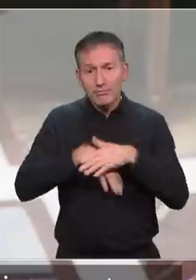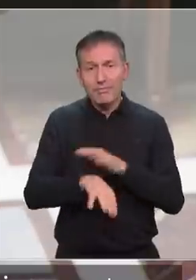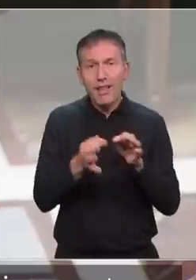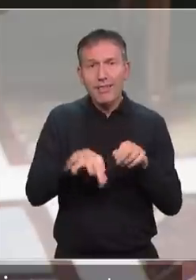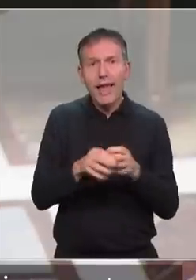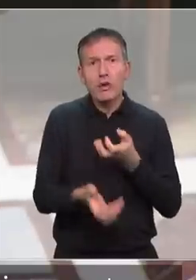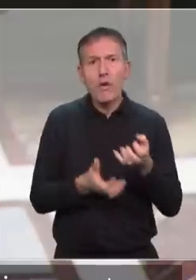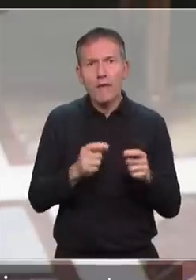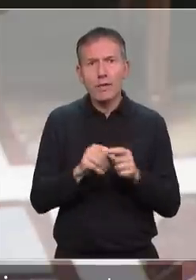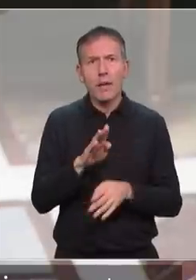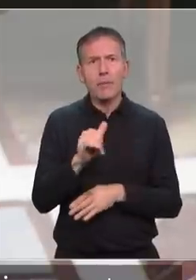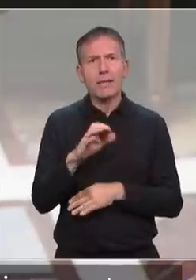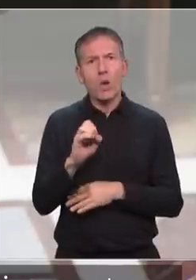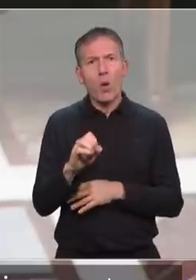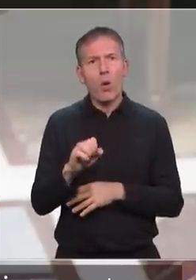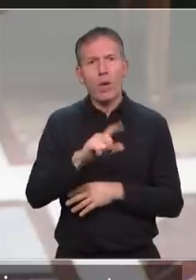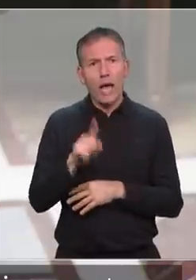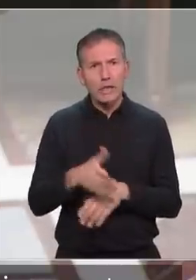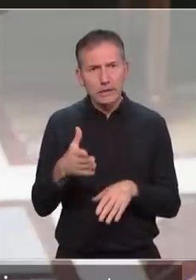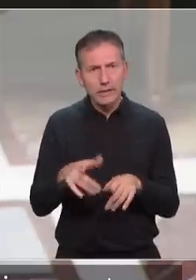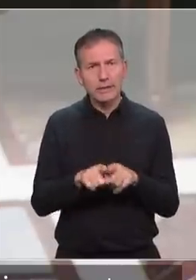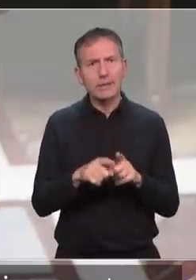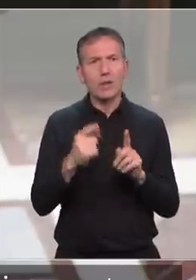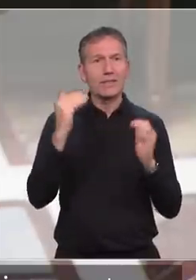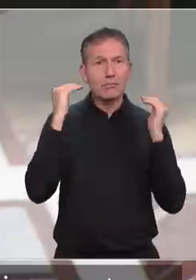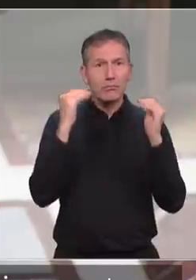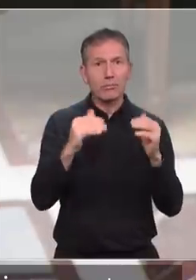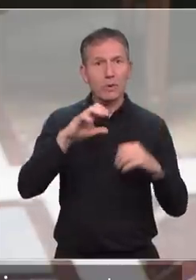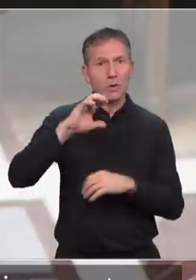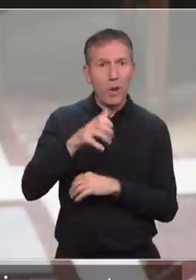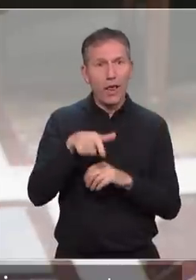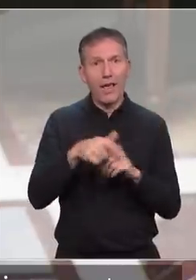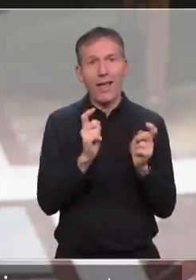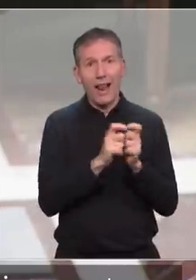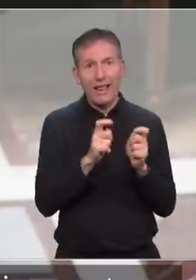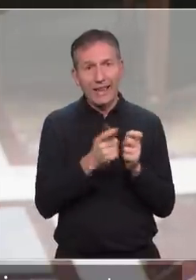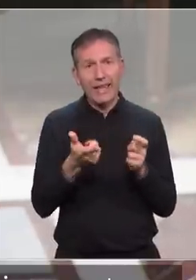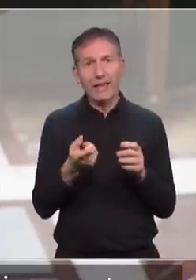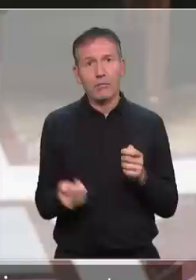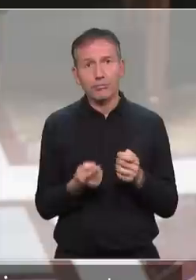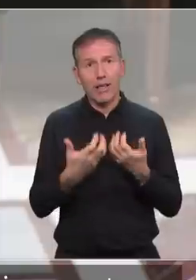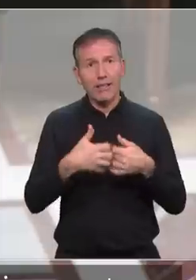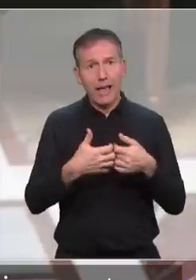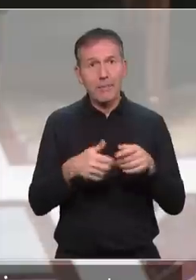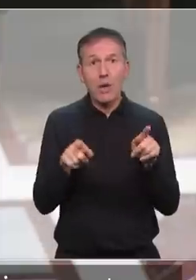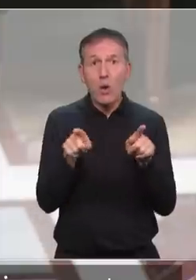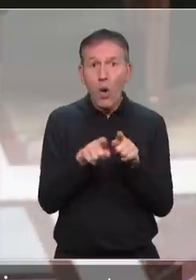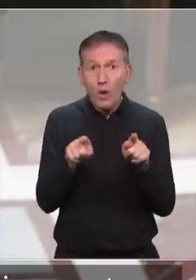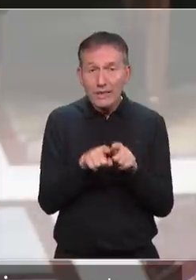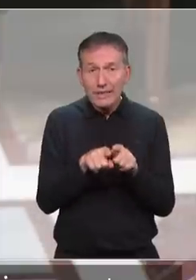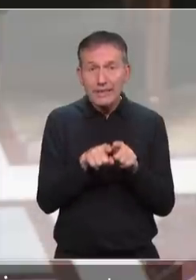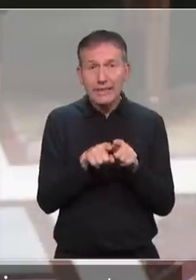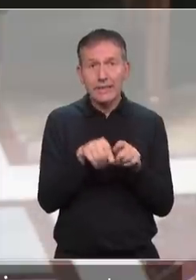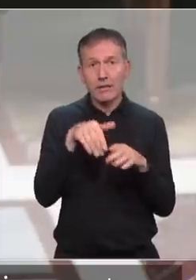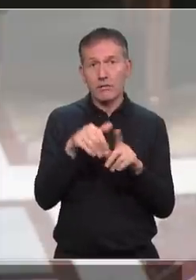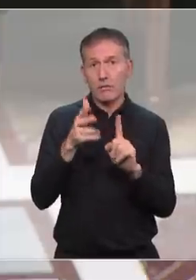elle porte sur le biogaz, elle porte sur le photovoltaïque électrique et thermique, et elle porte effectivement aussi